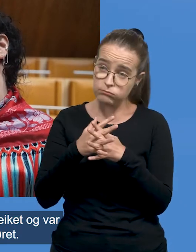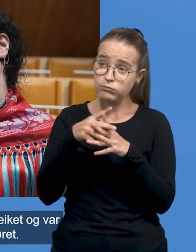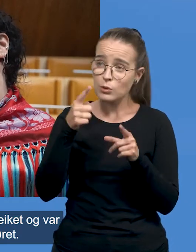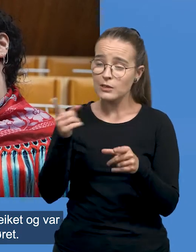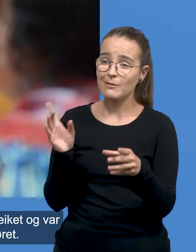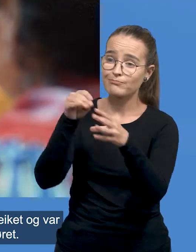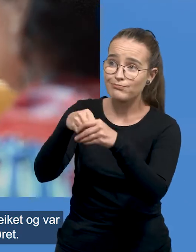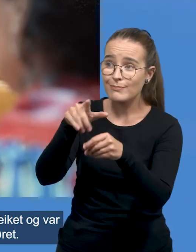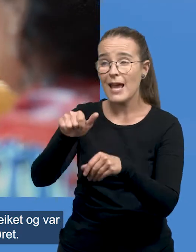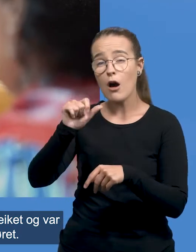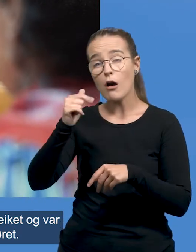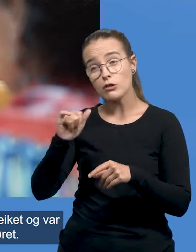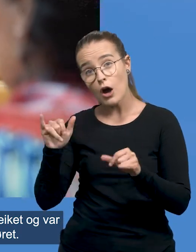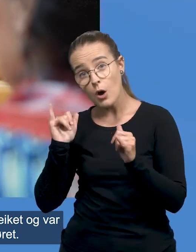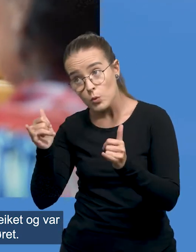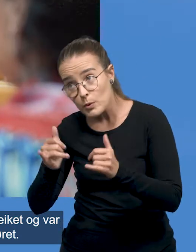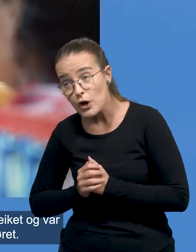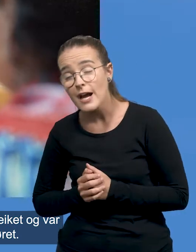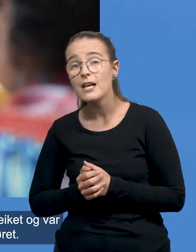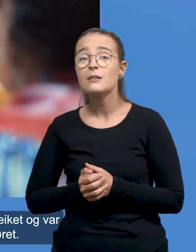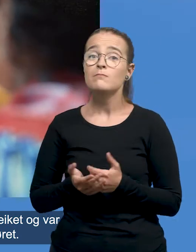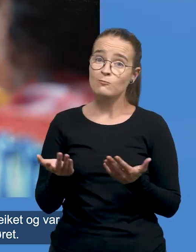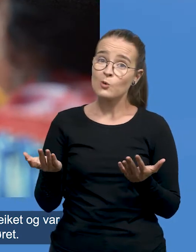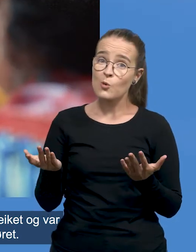var involvert i Alta Kautokeino